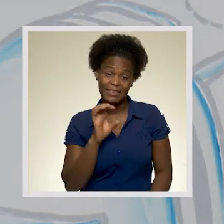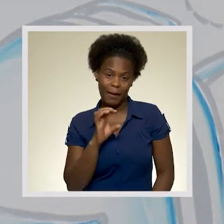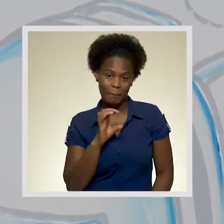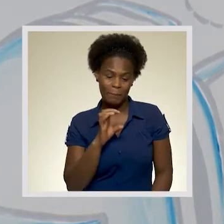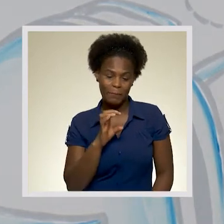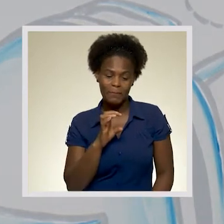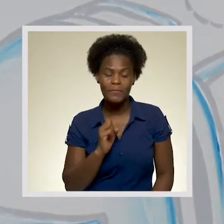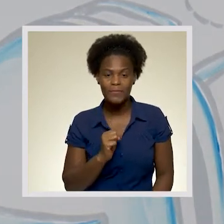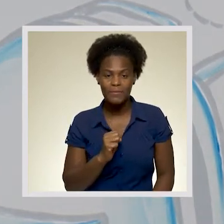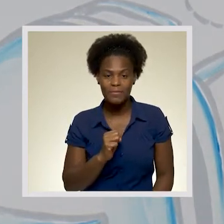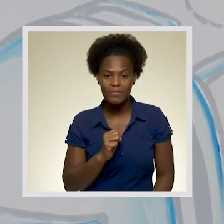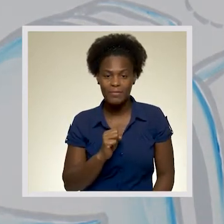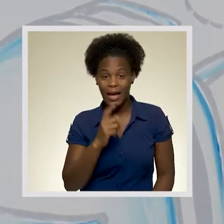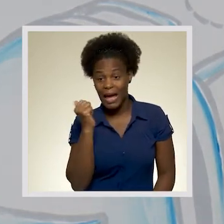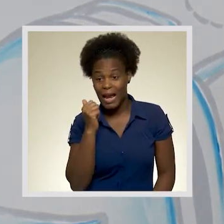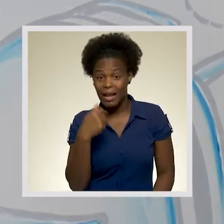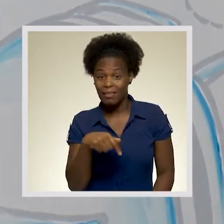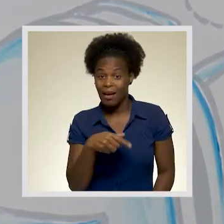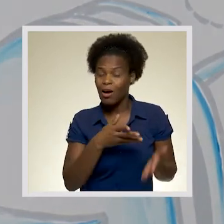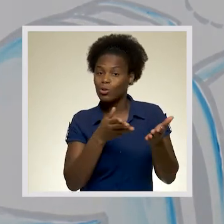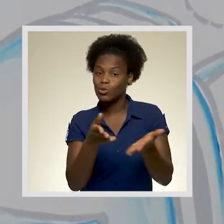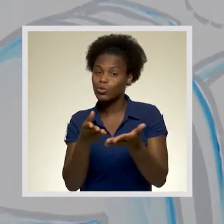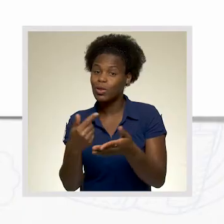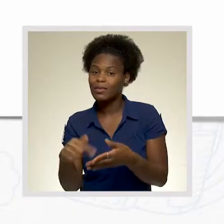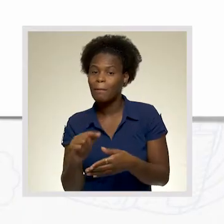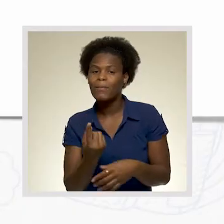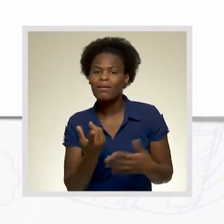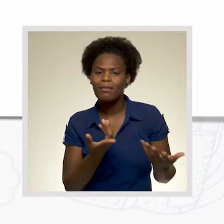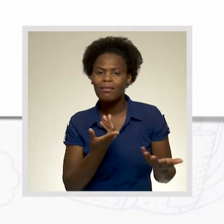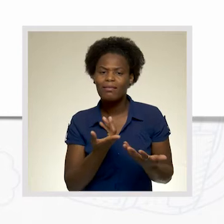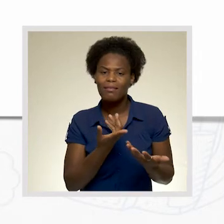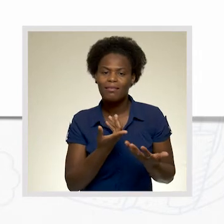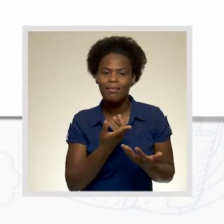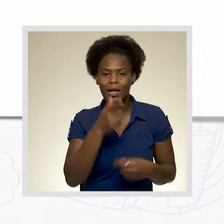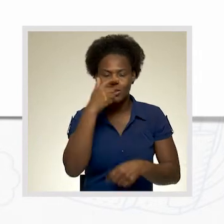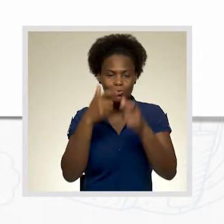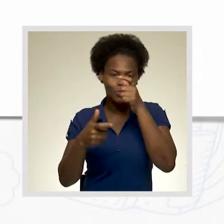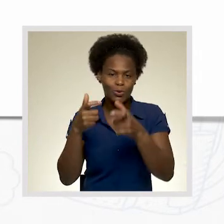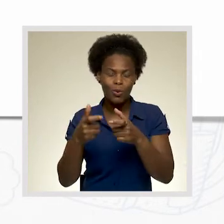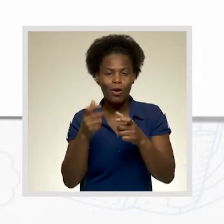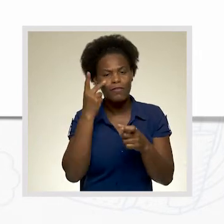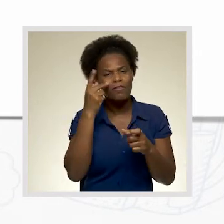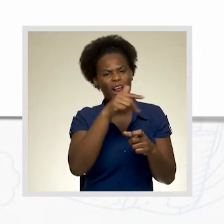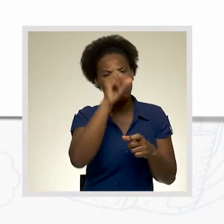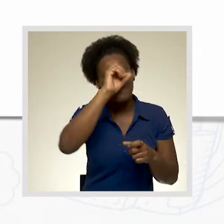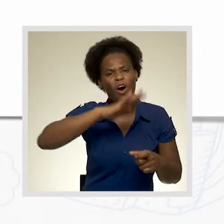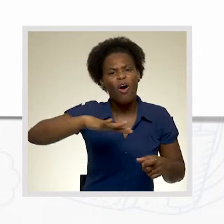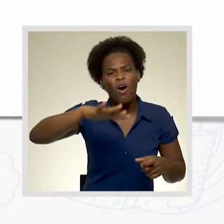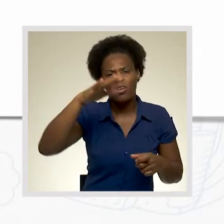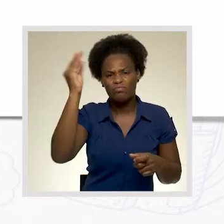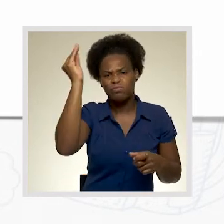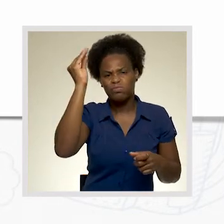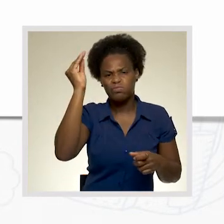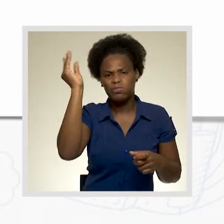C. Donc, ils ont été aidés par les gens d'un village